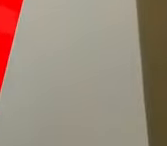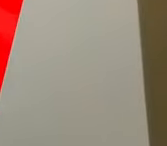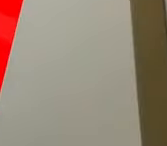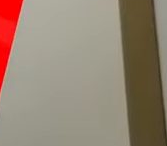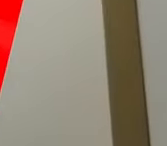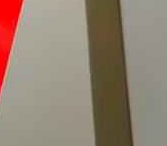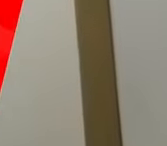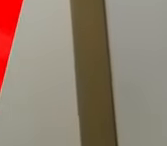l